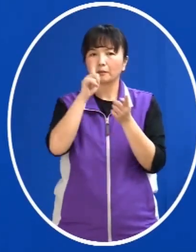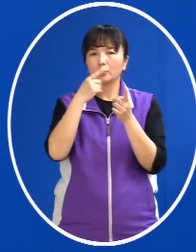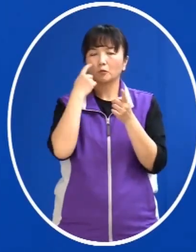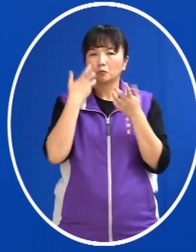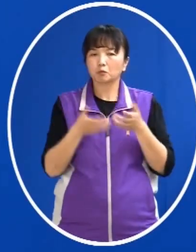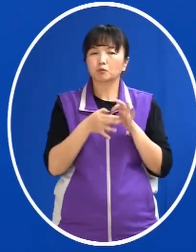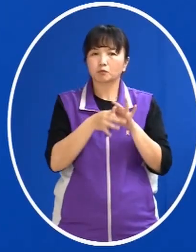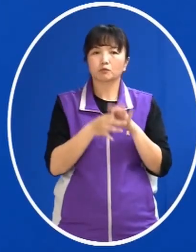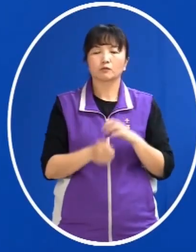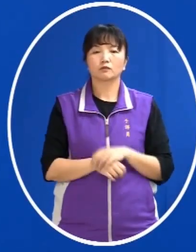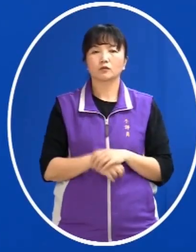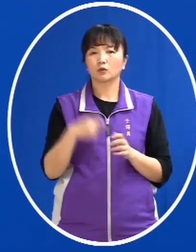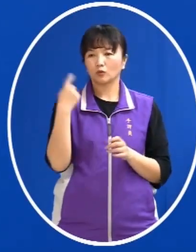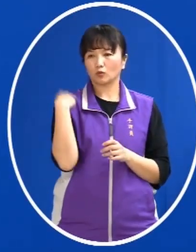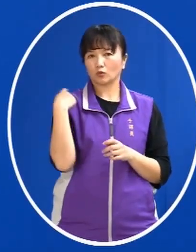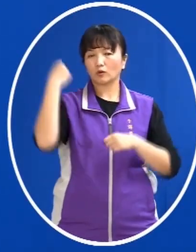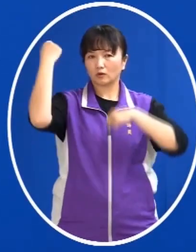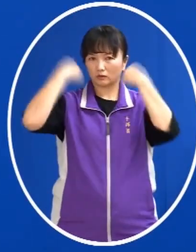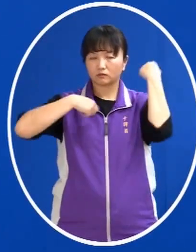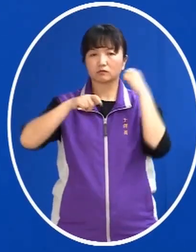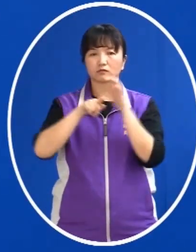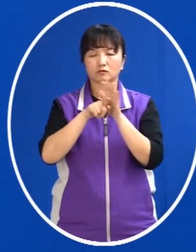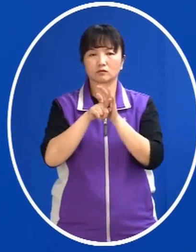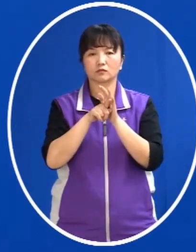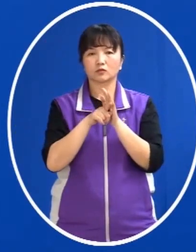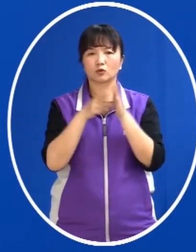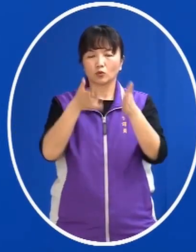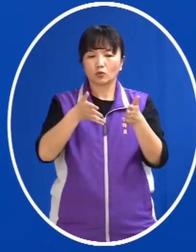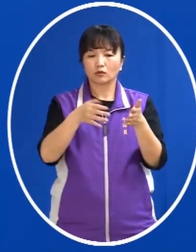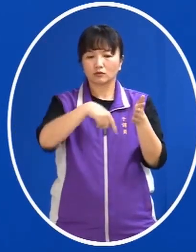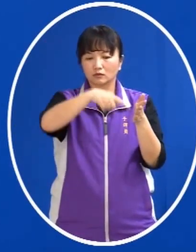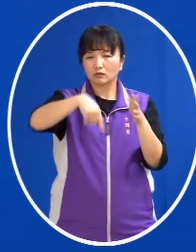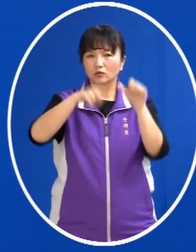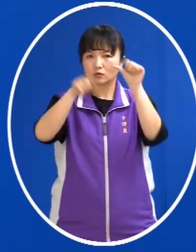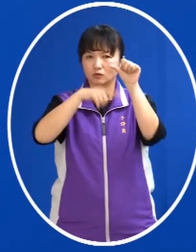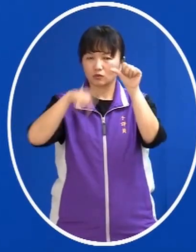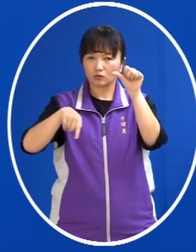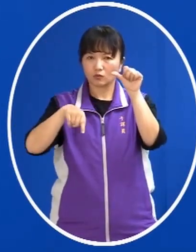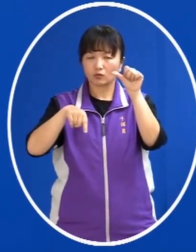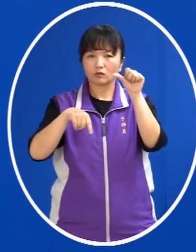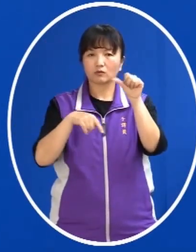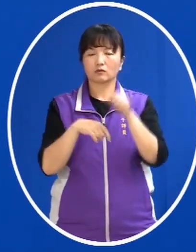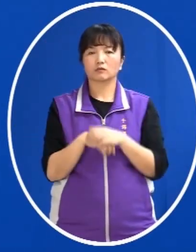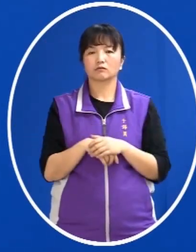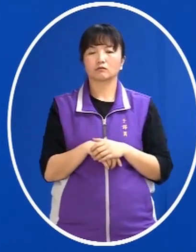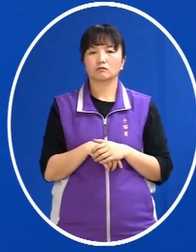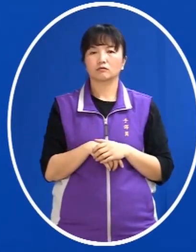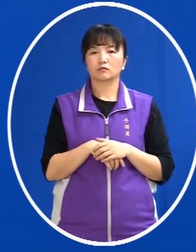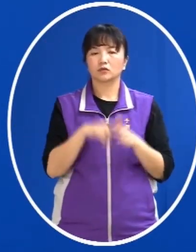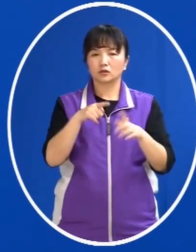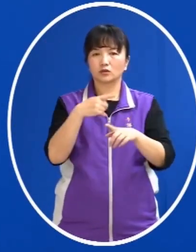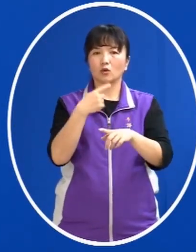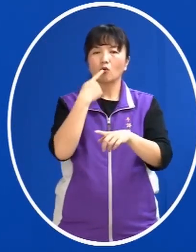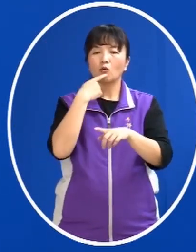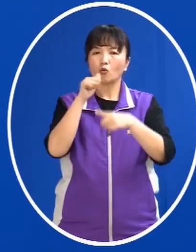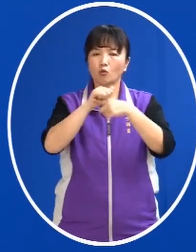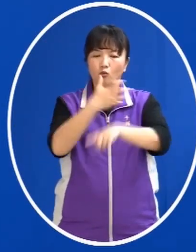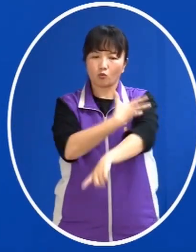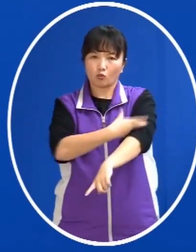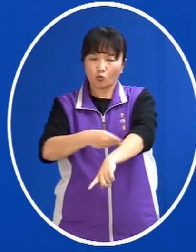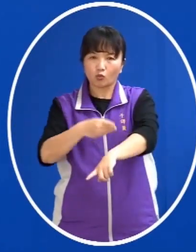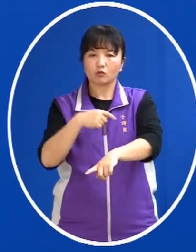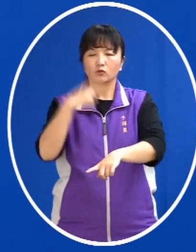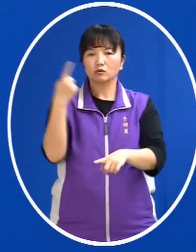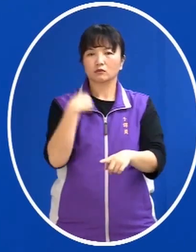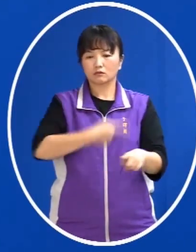的。在昨天一早，我们就已经对其中的五位采取抽血检送抗